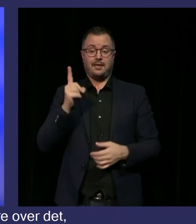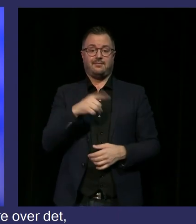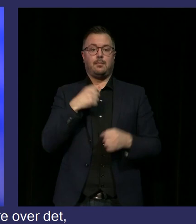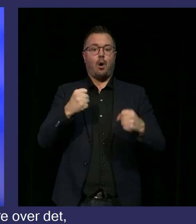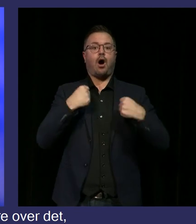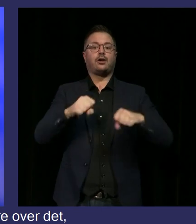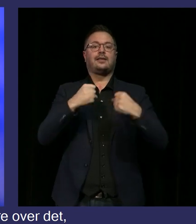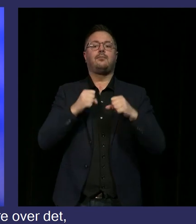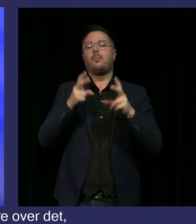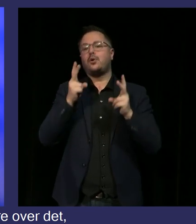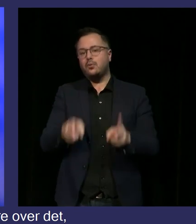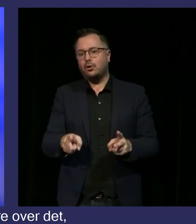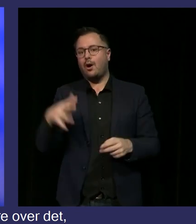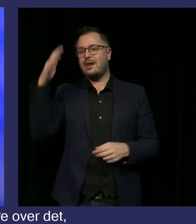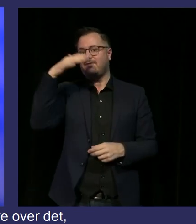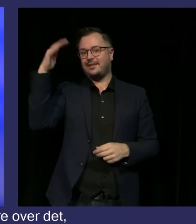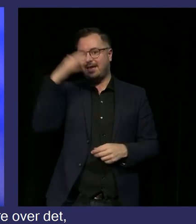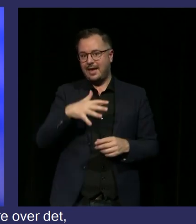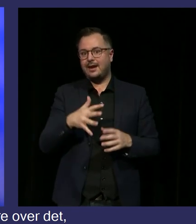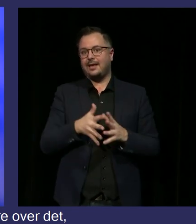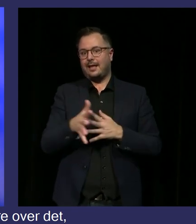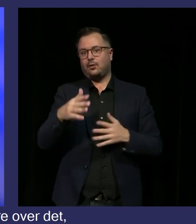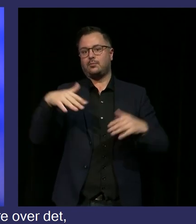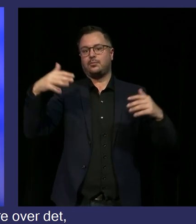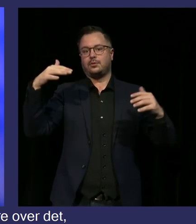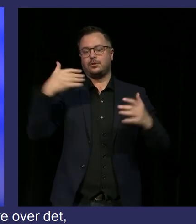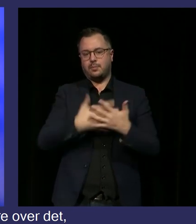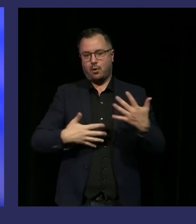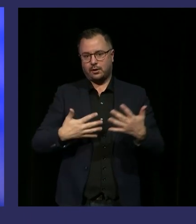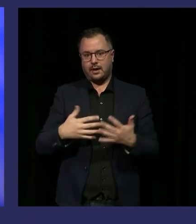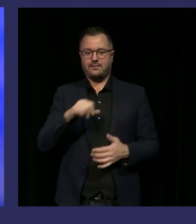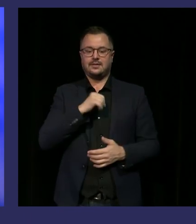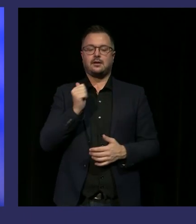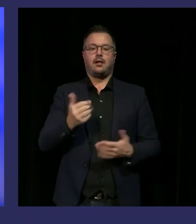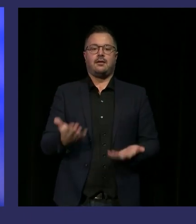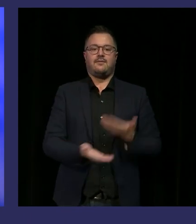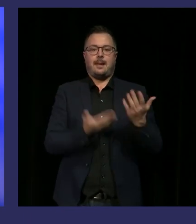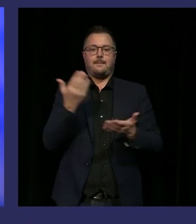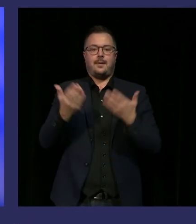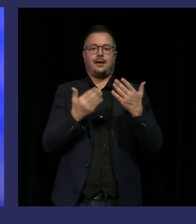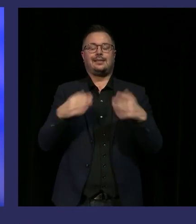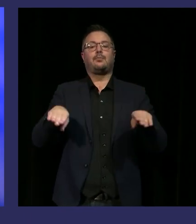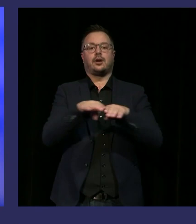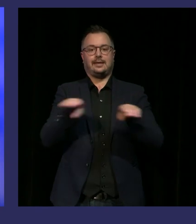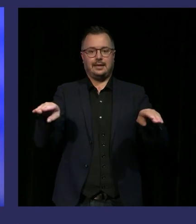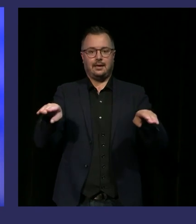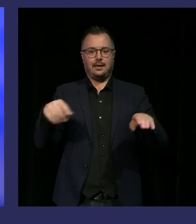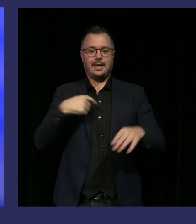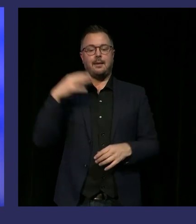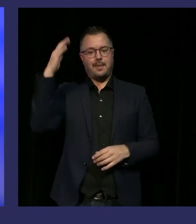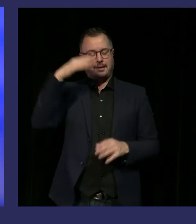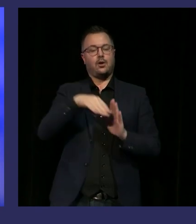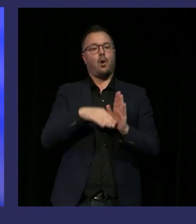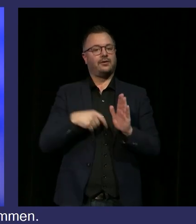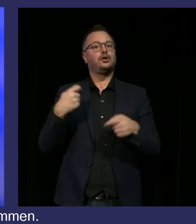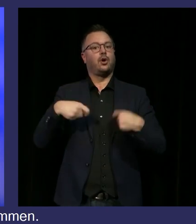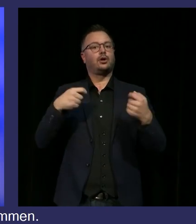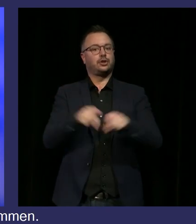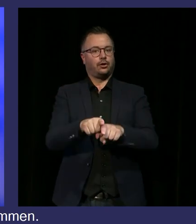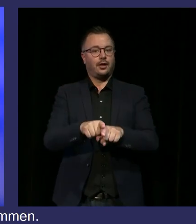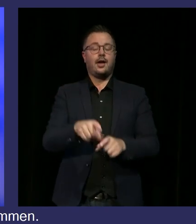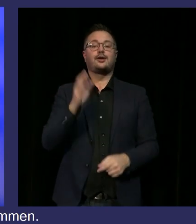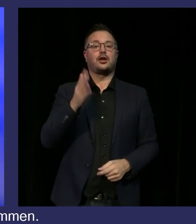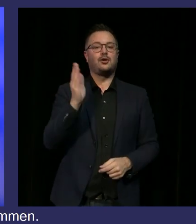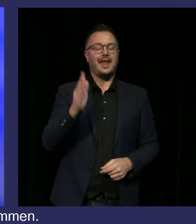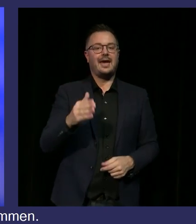bruke og reflektere over det for at språk skal fremme demokrati. Det mener jeg at denne loven gjør. Gratulerer